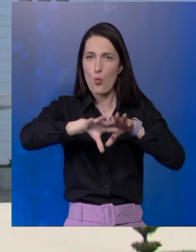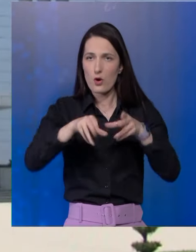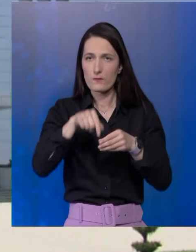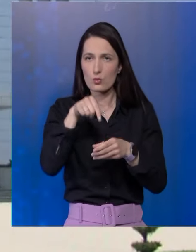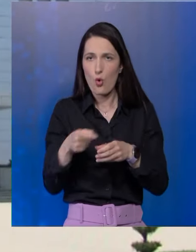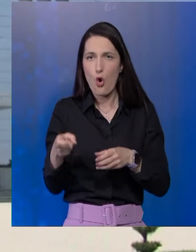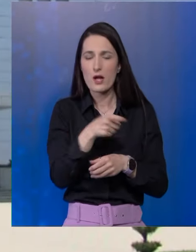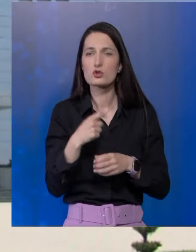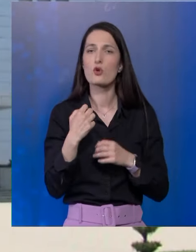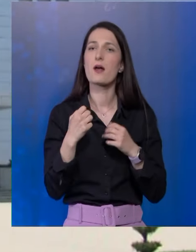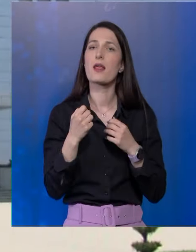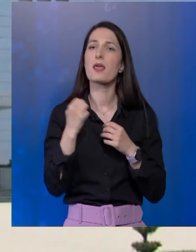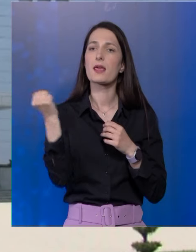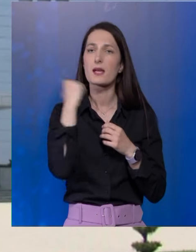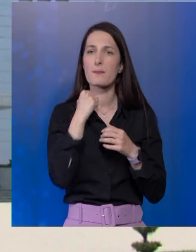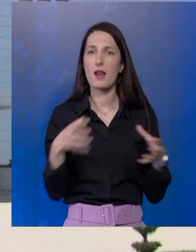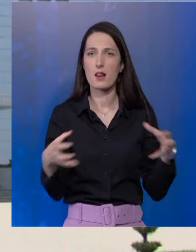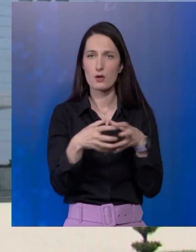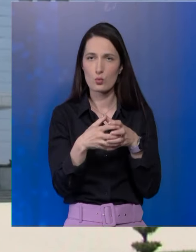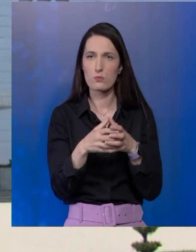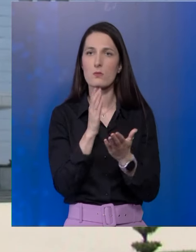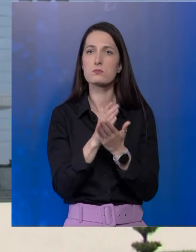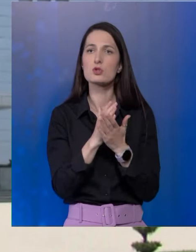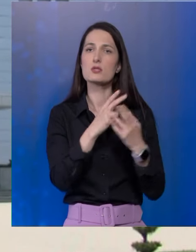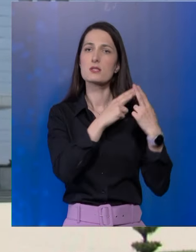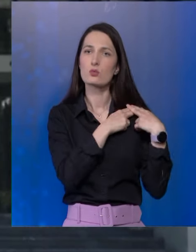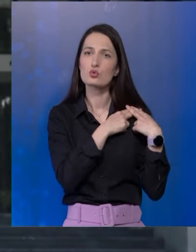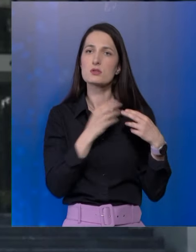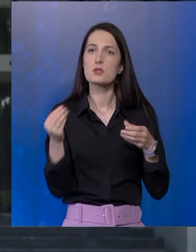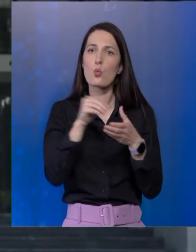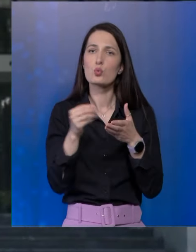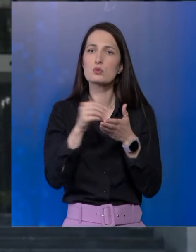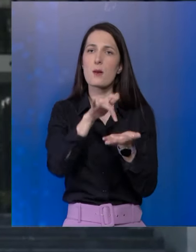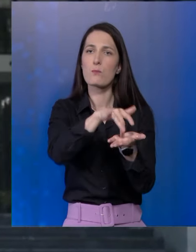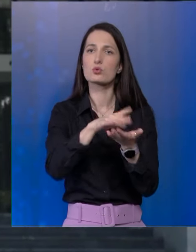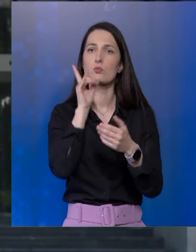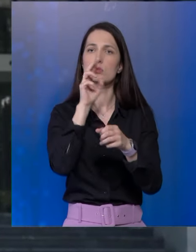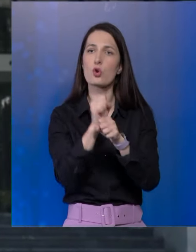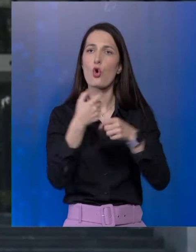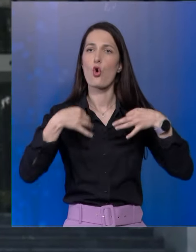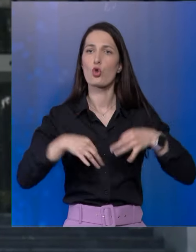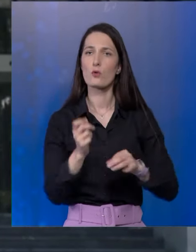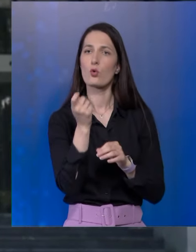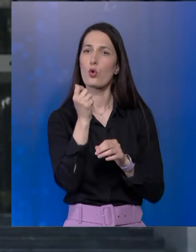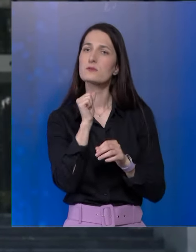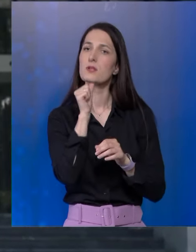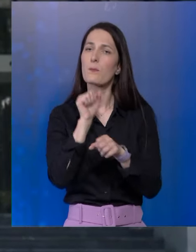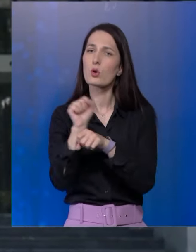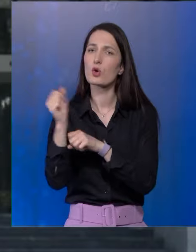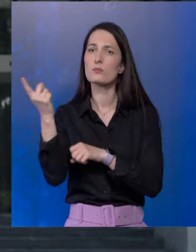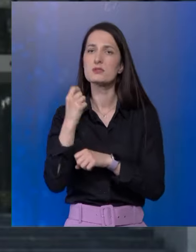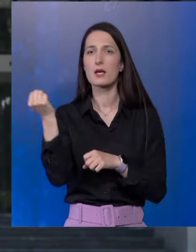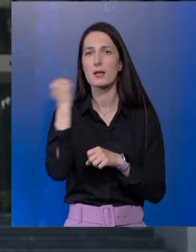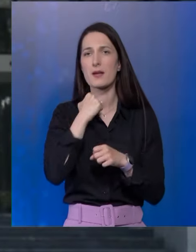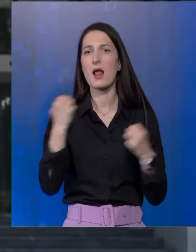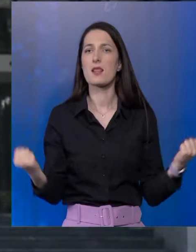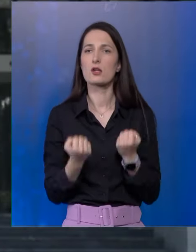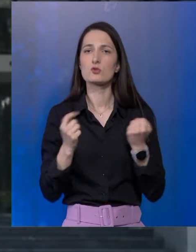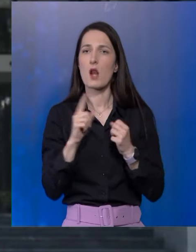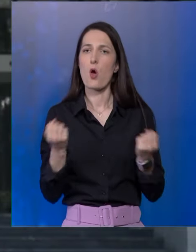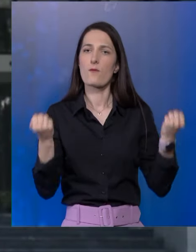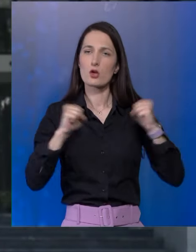kriminalne grupe bio zadužen za unos na područje BiH gotovog novca porijeklom iz kriminalnih aktivnosti i neovlaštenog